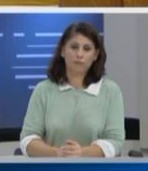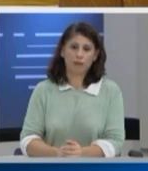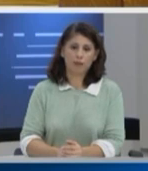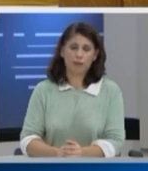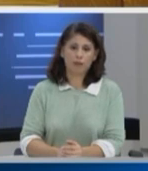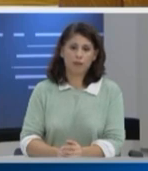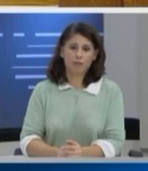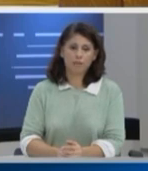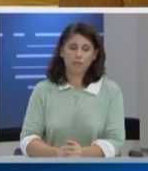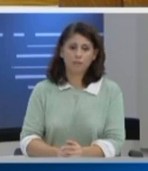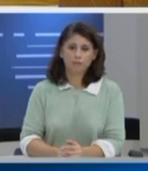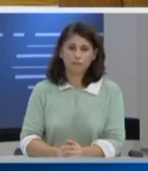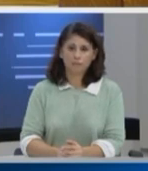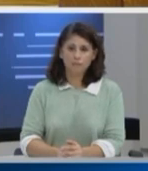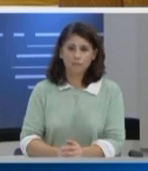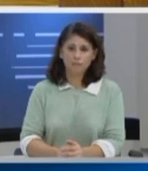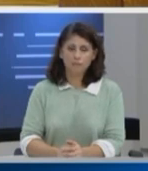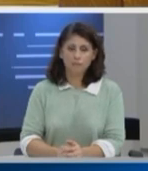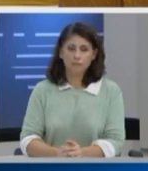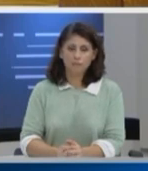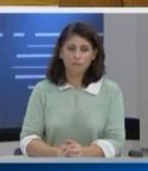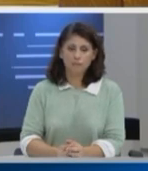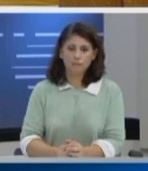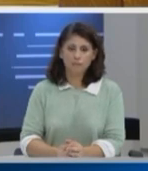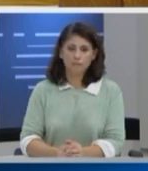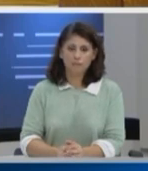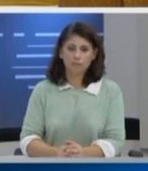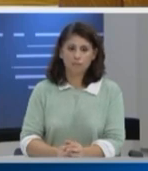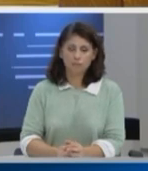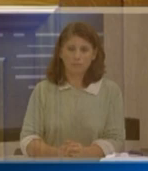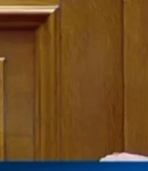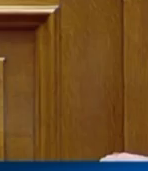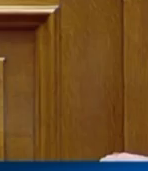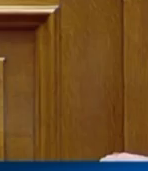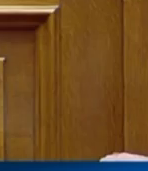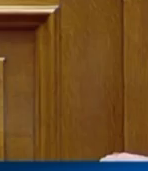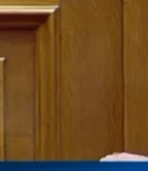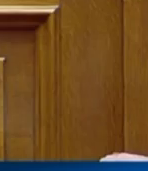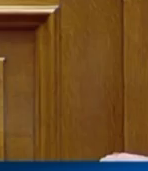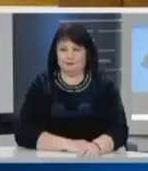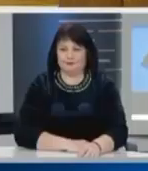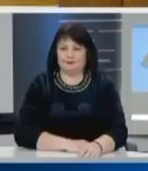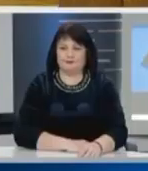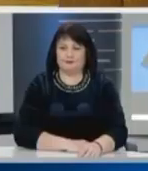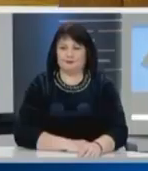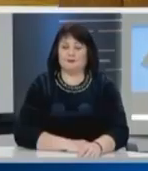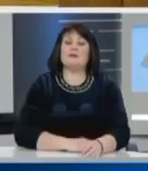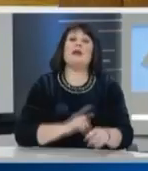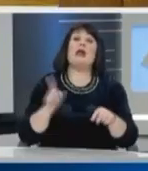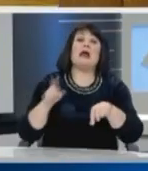μόνο για αυτά που λέει, αλλά και για αυτά που κάνει. Έρχονται κάποιες στιγμές κρίσιμων ιστορικών αποφάσεων και